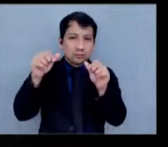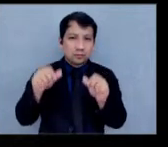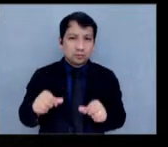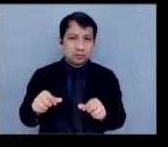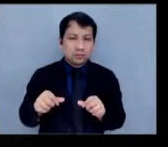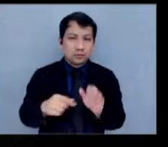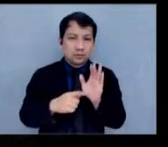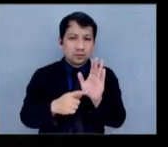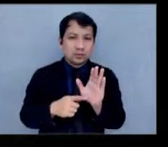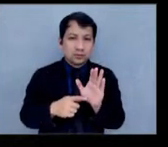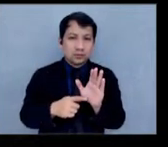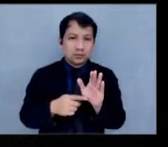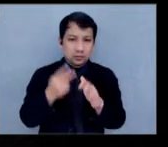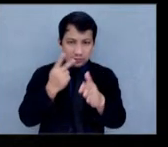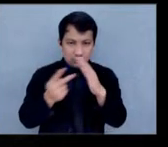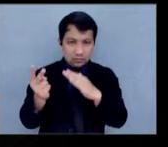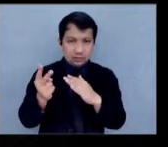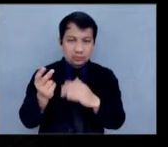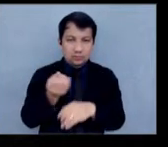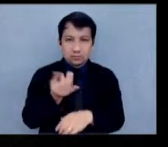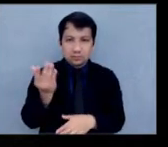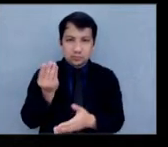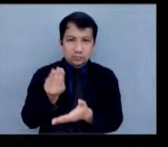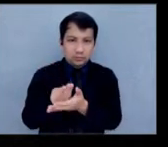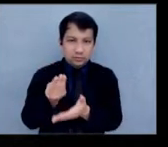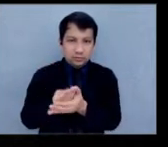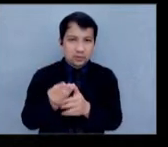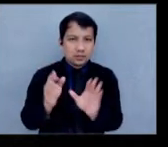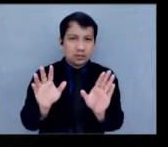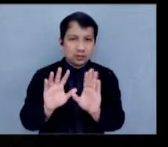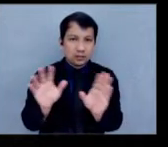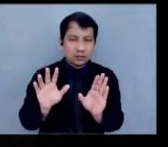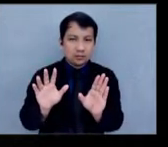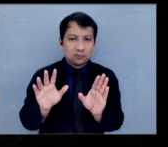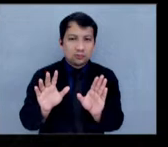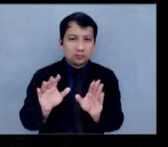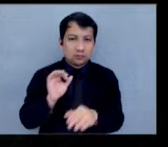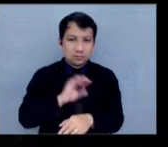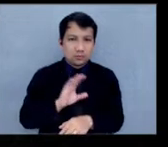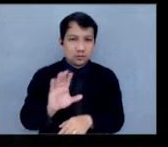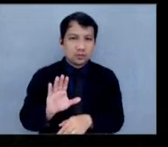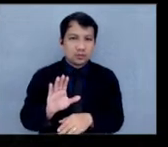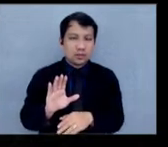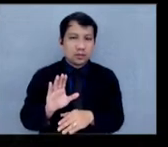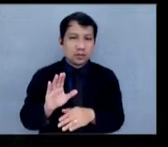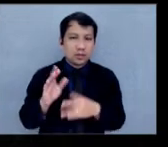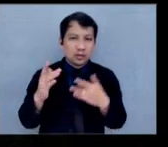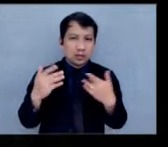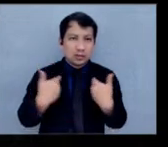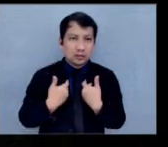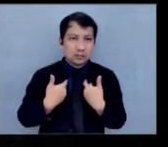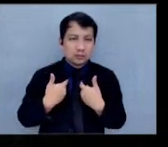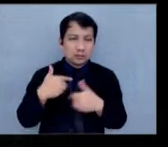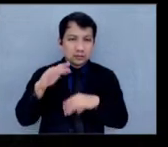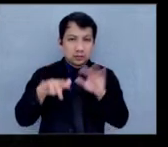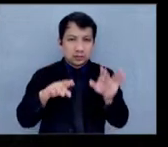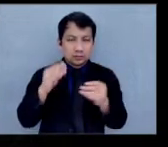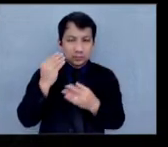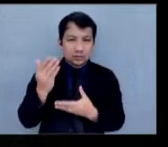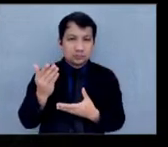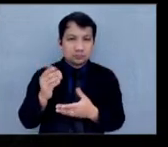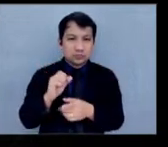sa views at pagkaperahan. Hindi raw dapat nabibigyan ng incentive ang animal harassment. Ang mga social media account daw na